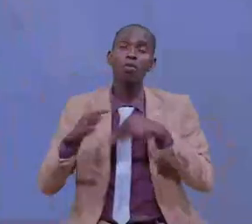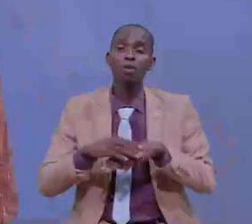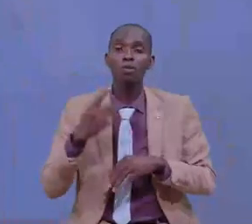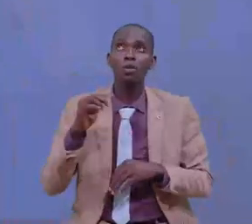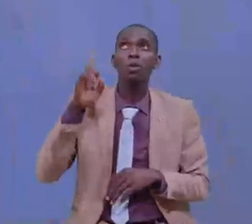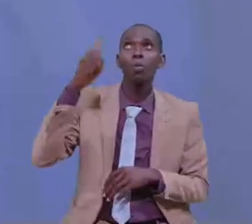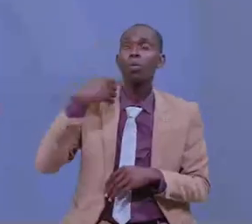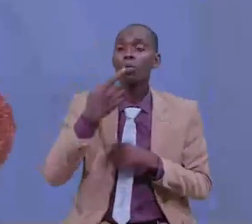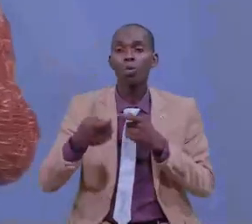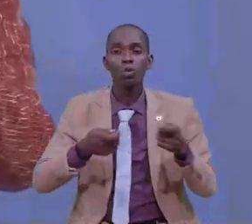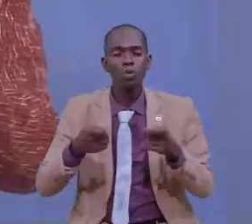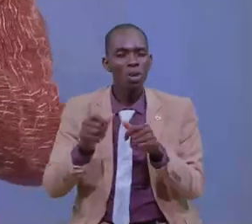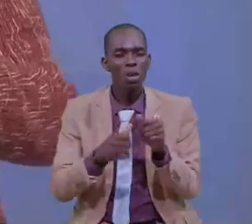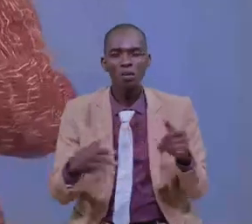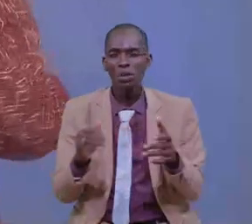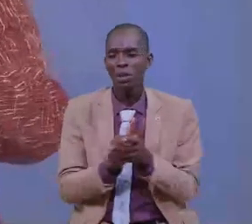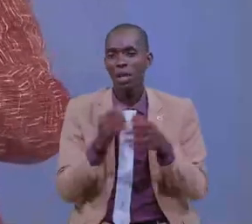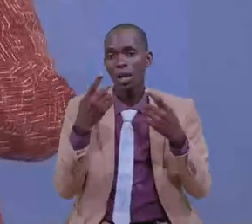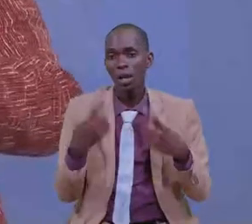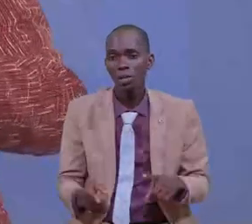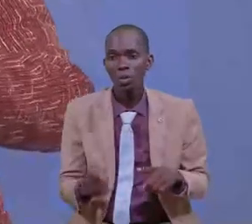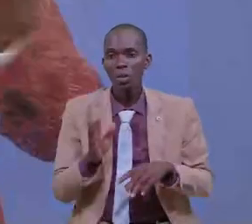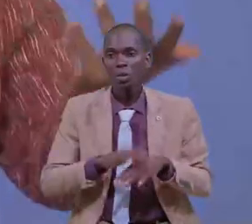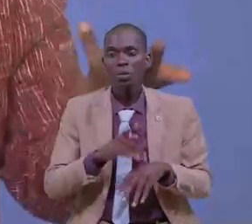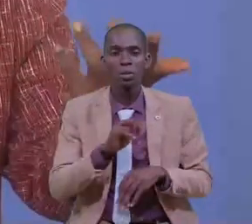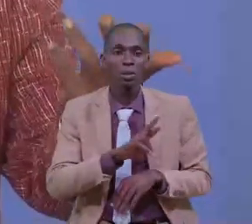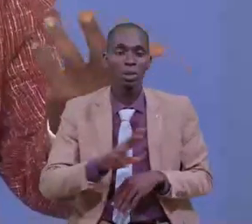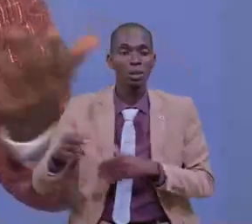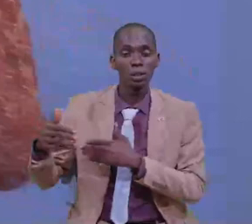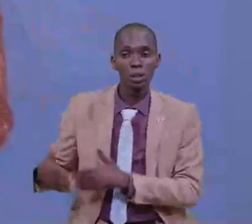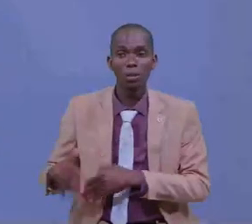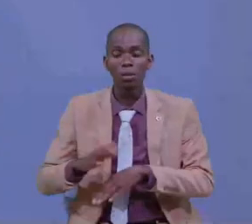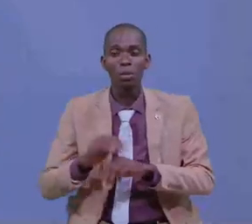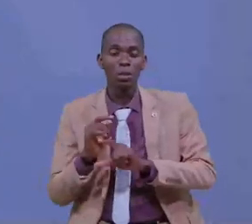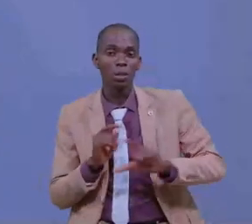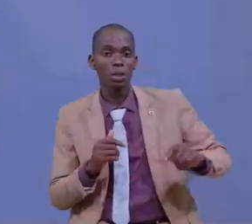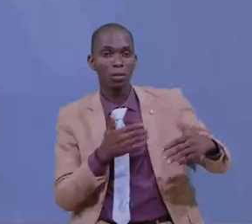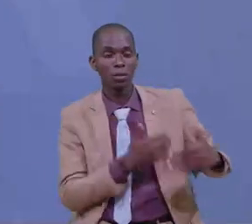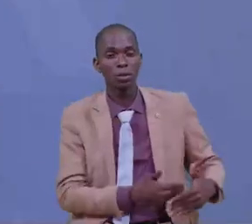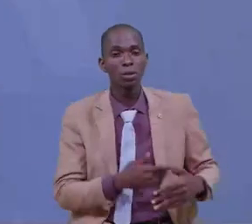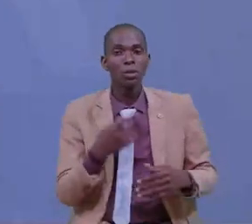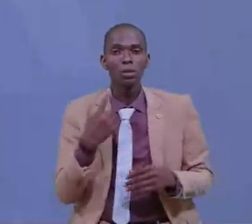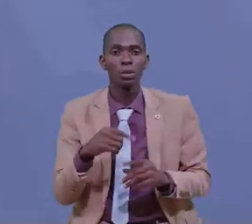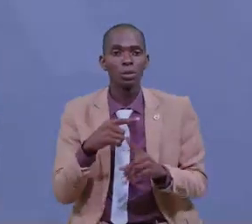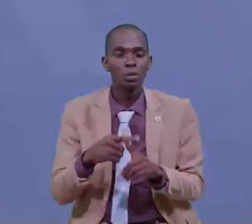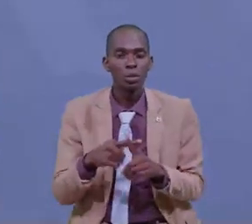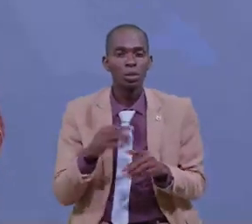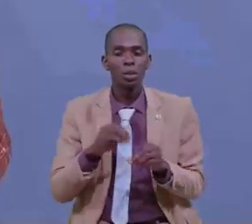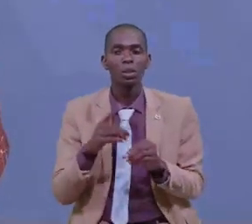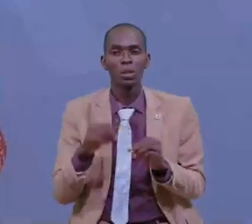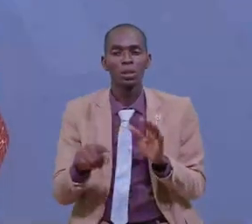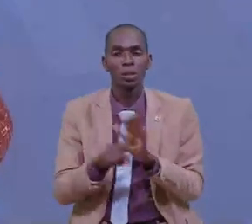qui contrôle tout ce qui arrive à gauche, à droite, le positif,